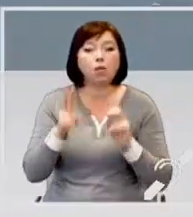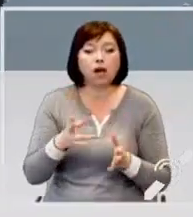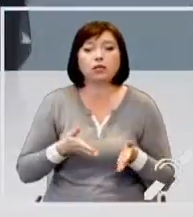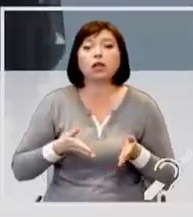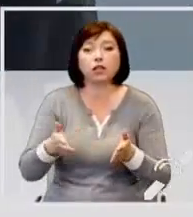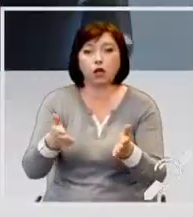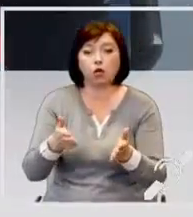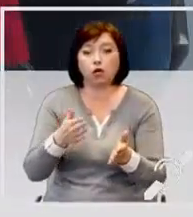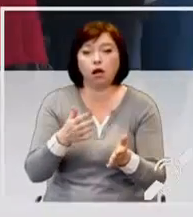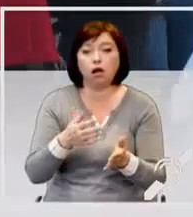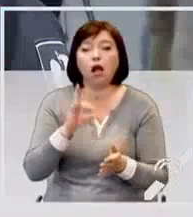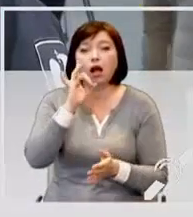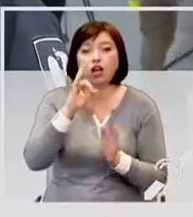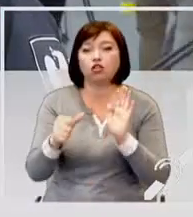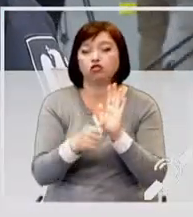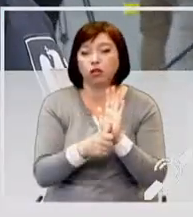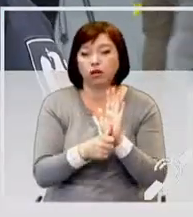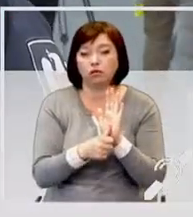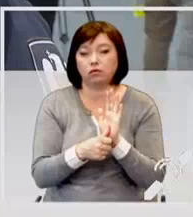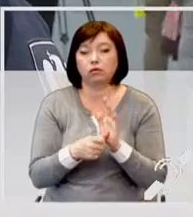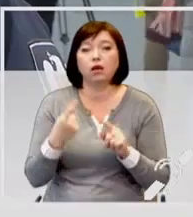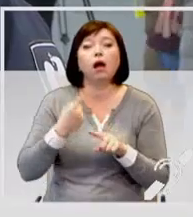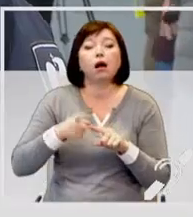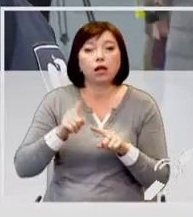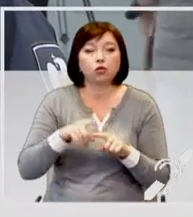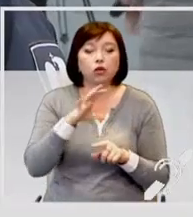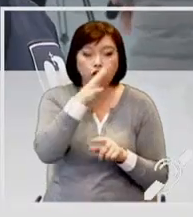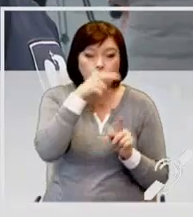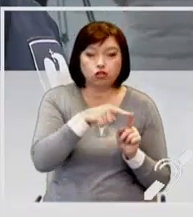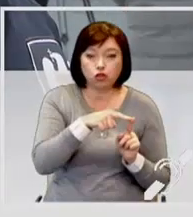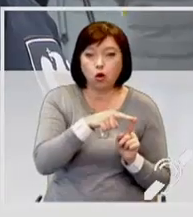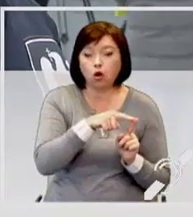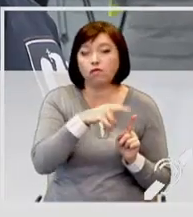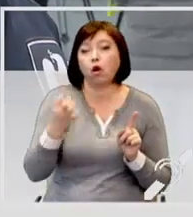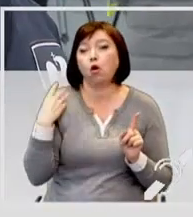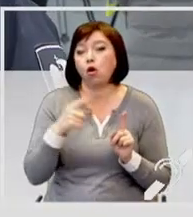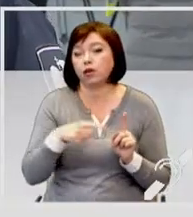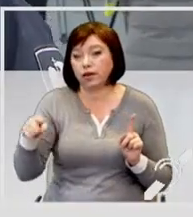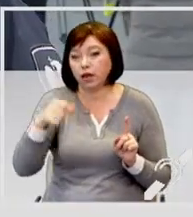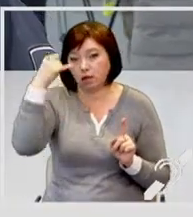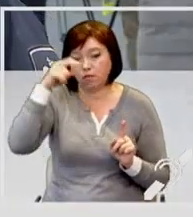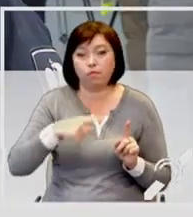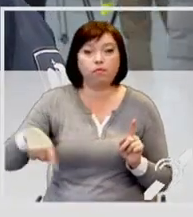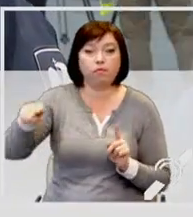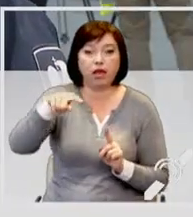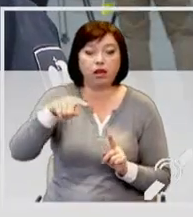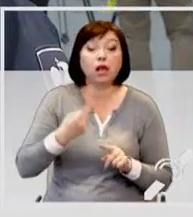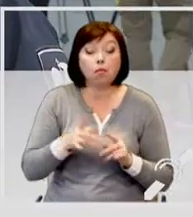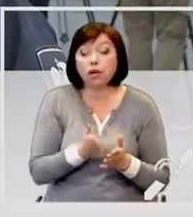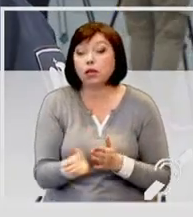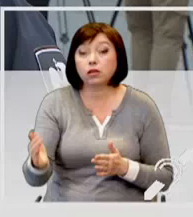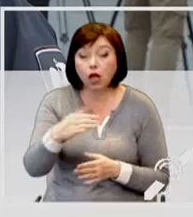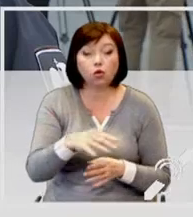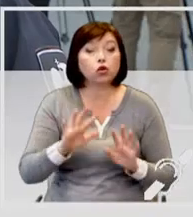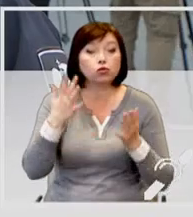național R6, care este de la Chișinău, Orhei, Bălți. Pe acest traseu